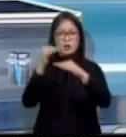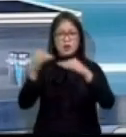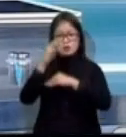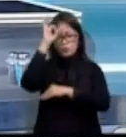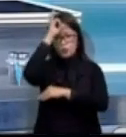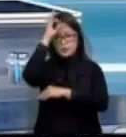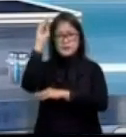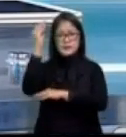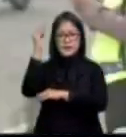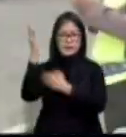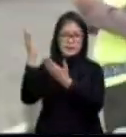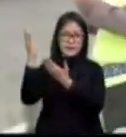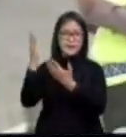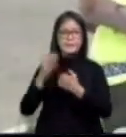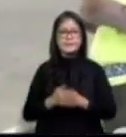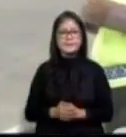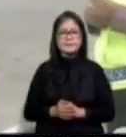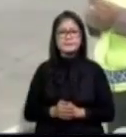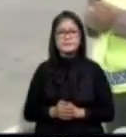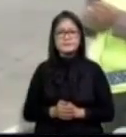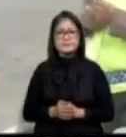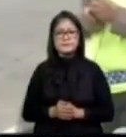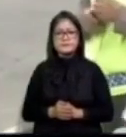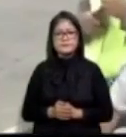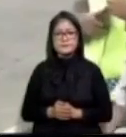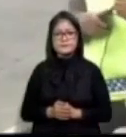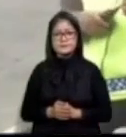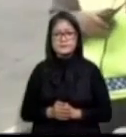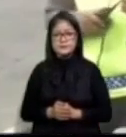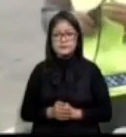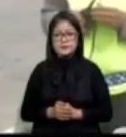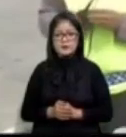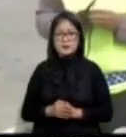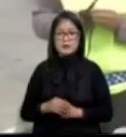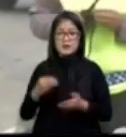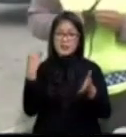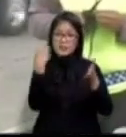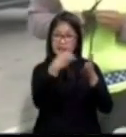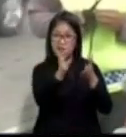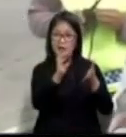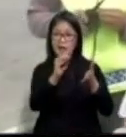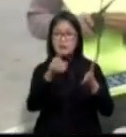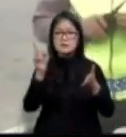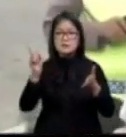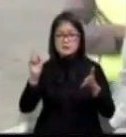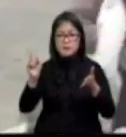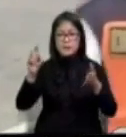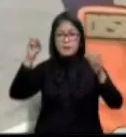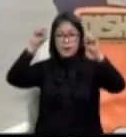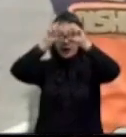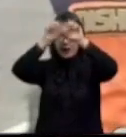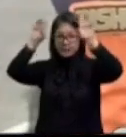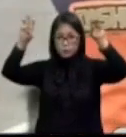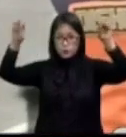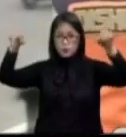Yogo. Tilangnya sendiri kan ini pelanggaran rambu judulnya, ya. Nah, untuk pelaksanaannya